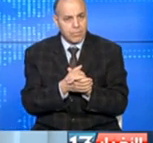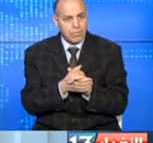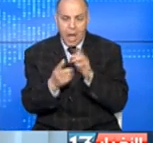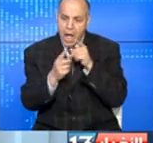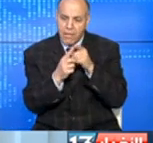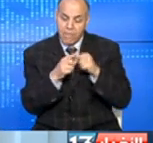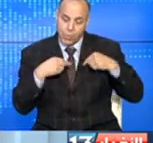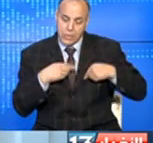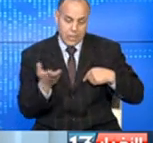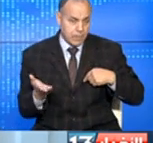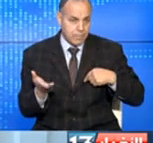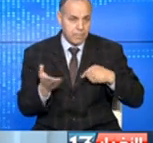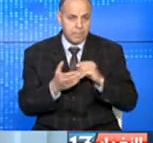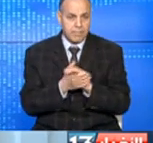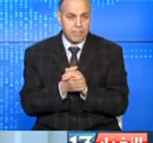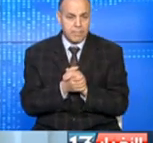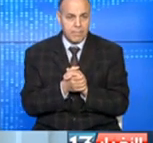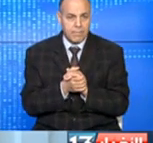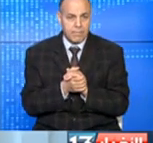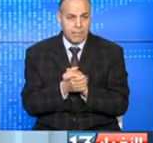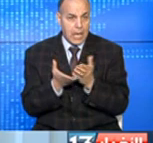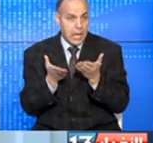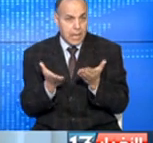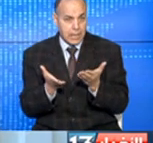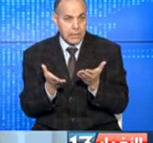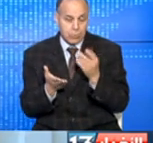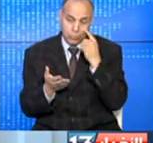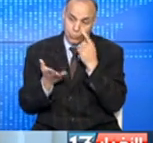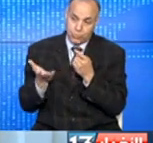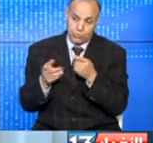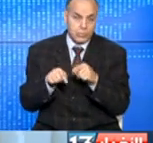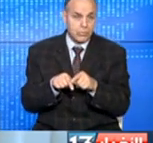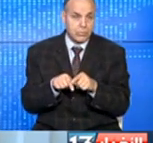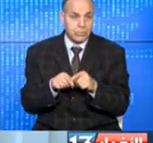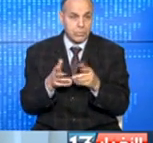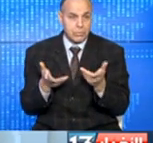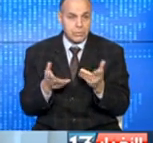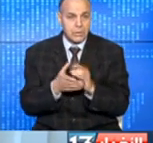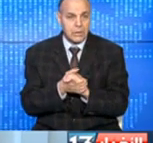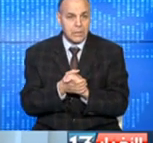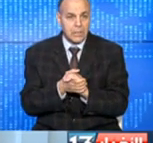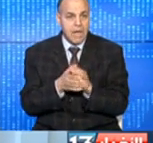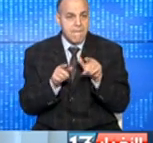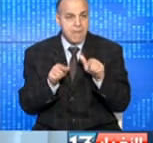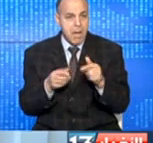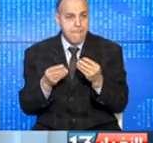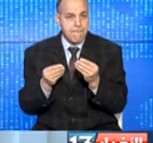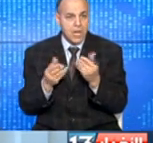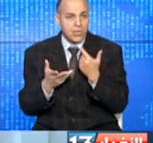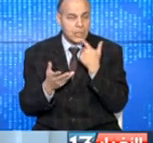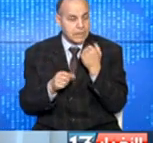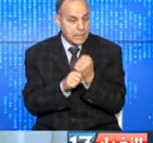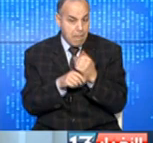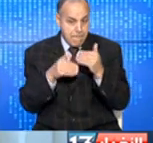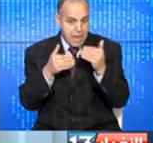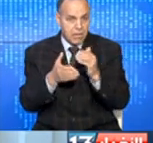الأوبجيكتيف بتاع الحكومة هذايا التوا دون لي ميديا دون لي موا كي فيان مي اوسي دون لي زاني افنيغ. خاطر فما برشا دي شونسيي نجمو نخدمو